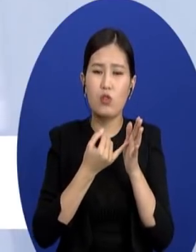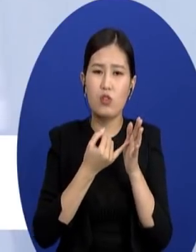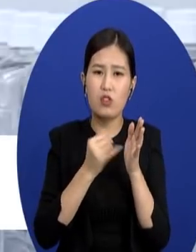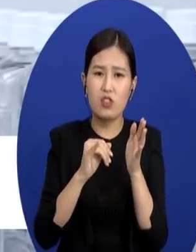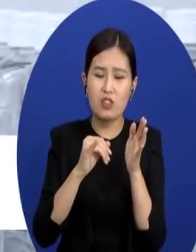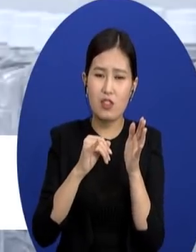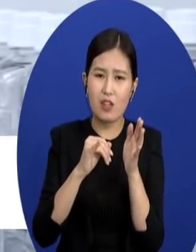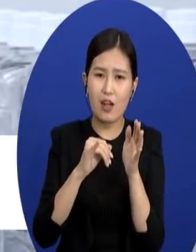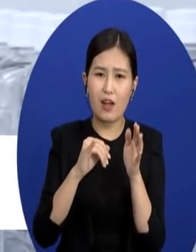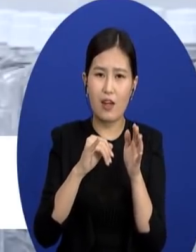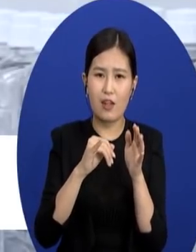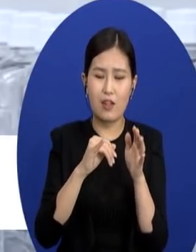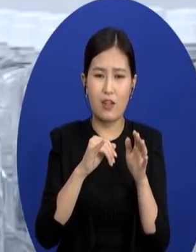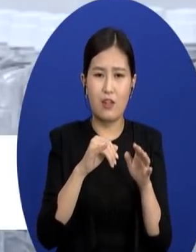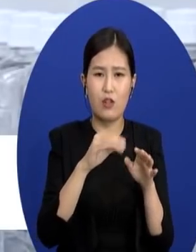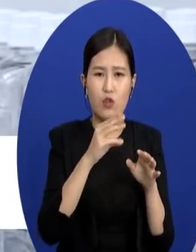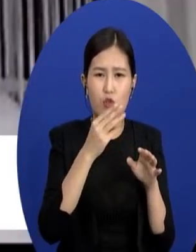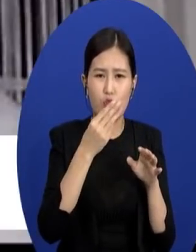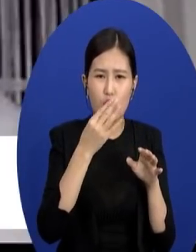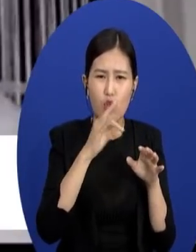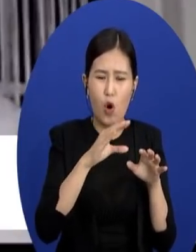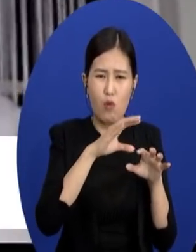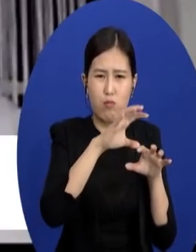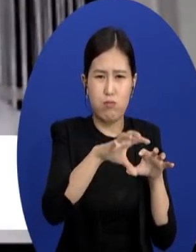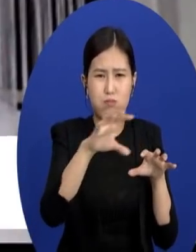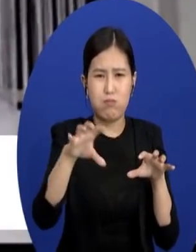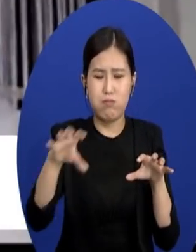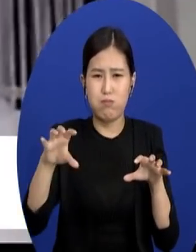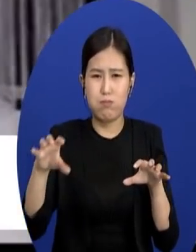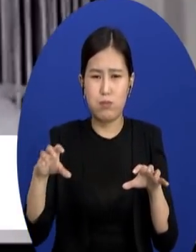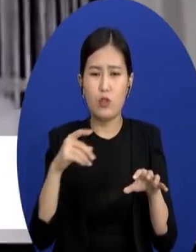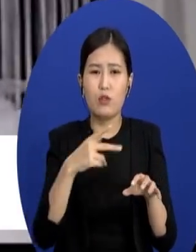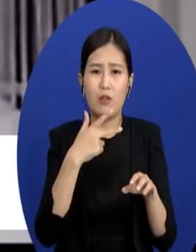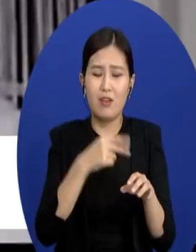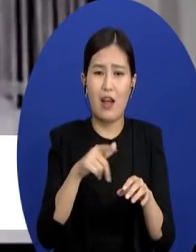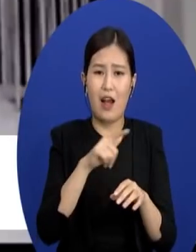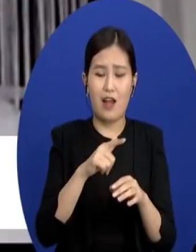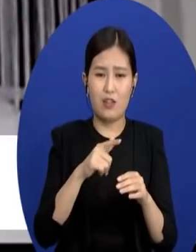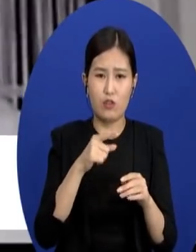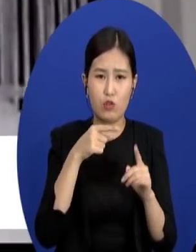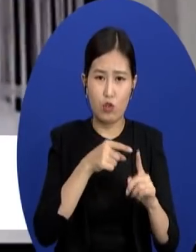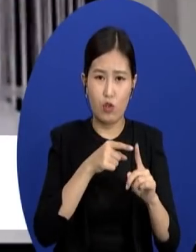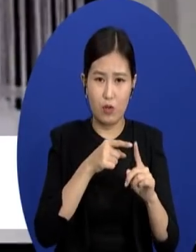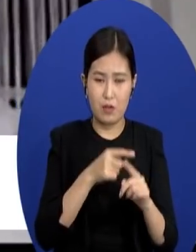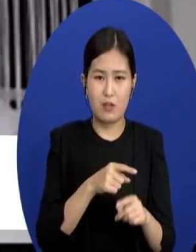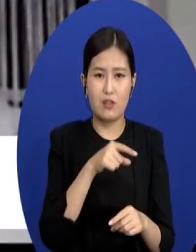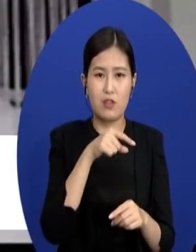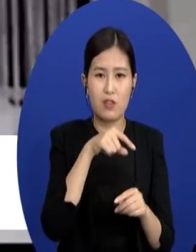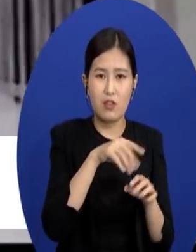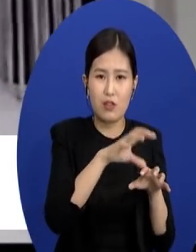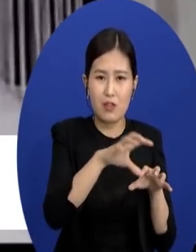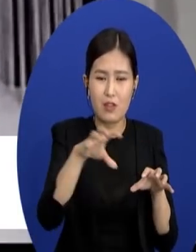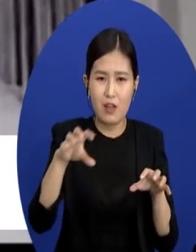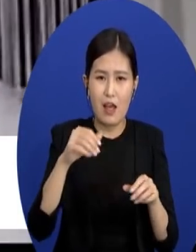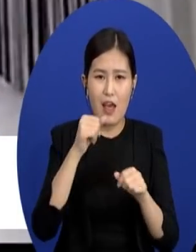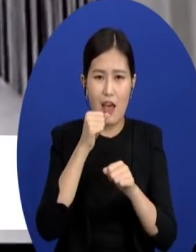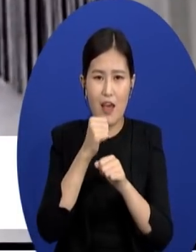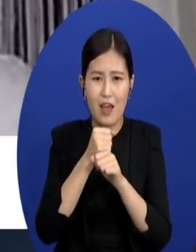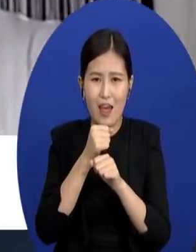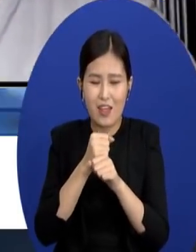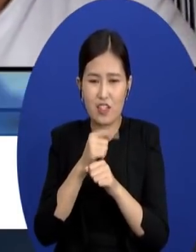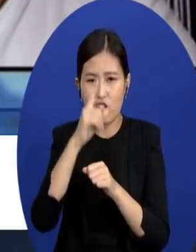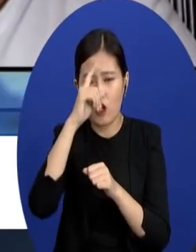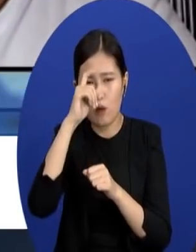ажиллагаатай ийм вакцин тарих төвүүдийг бол зохион байгуулад одоо тэнд ажиллах эмчнэр ажилчдыг бол одоо сонгон шалгуулж байна.